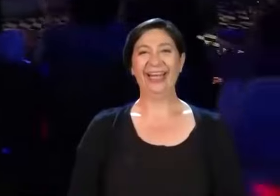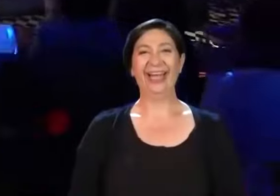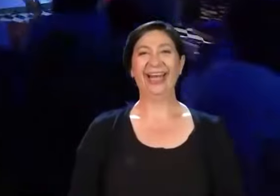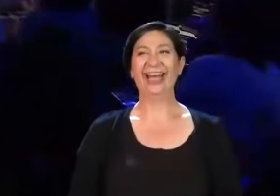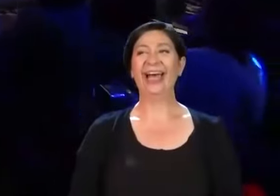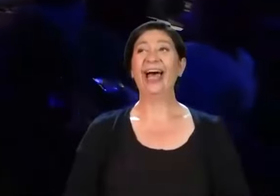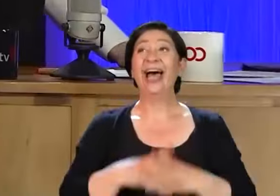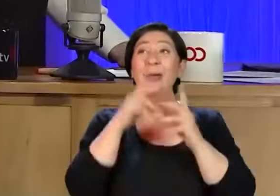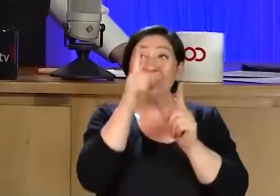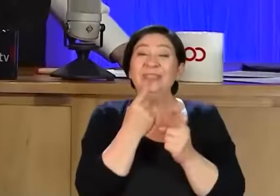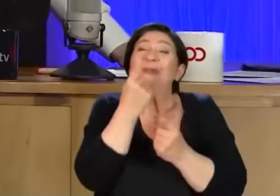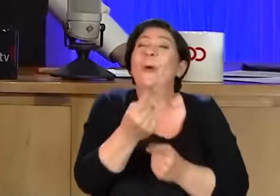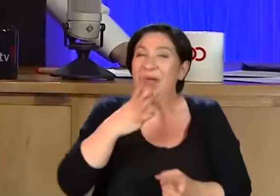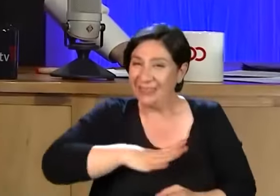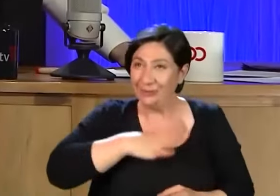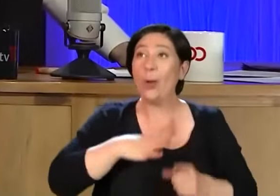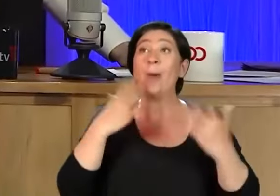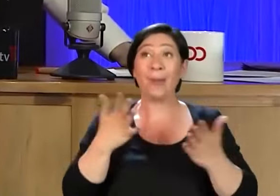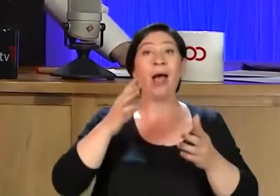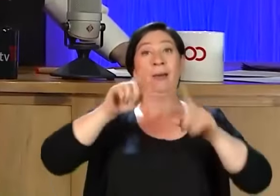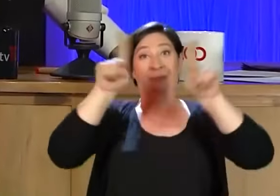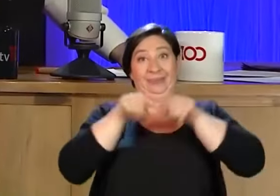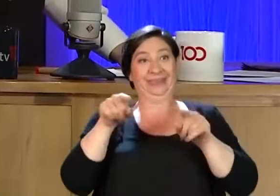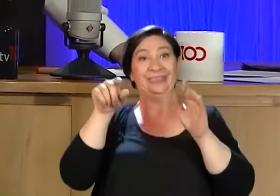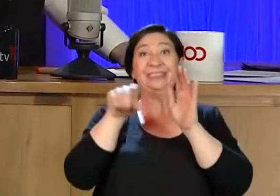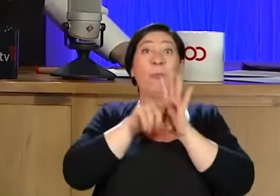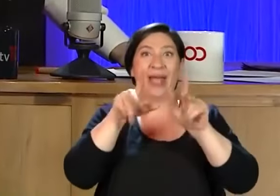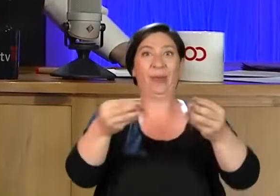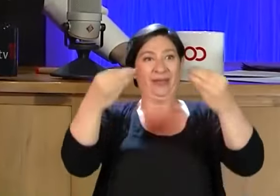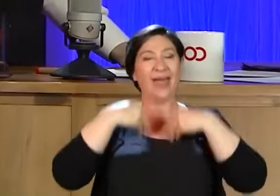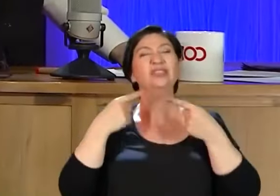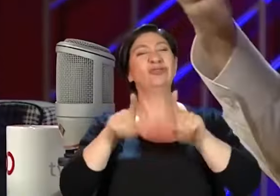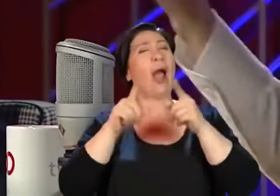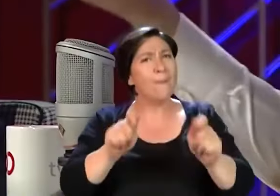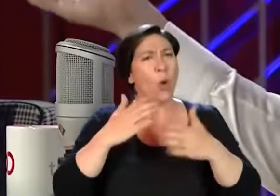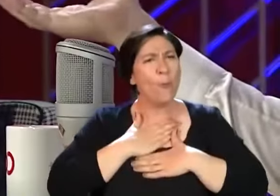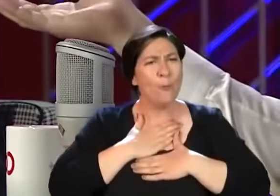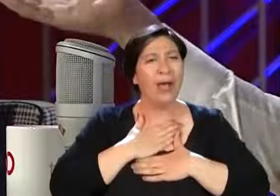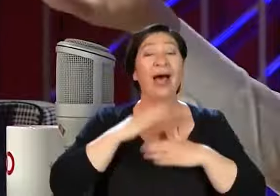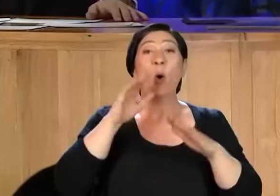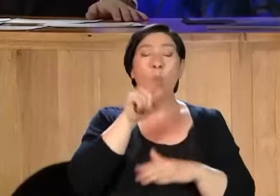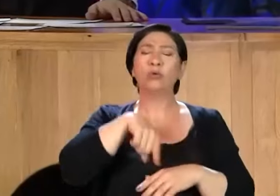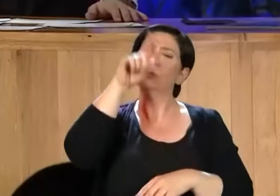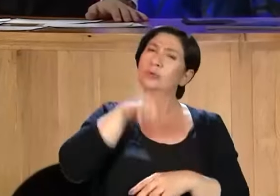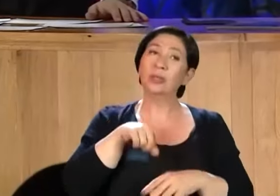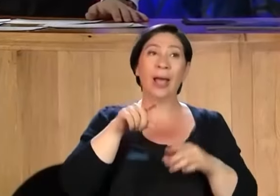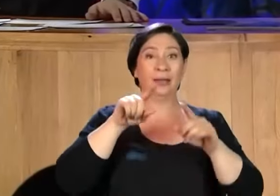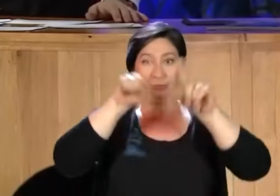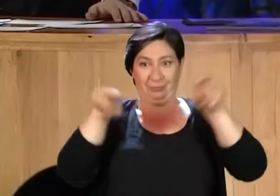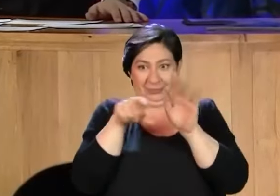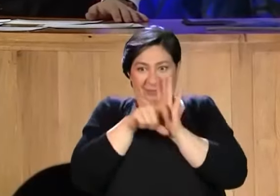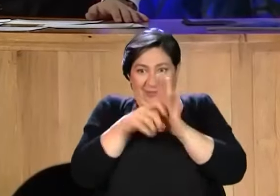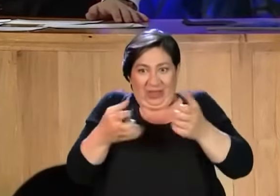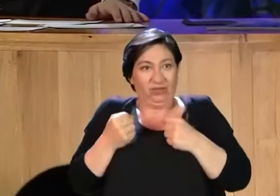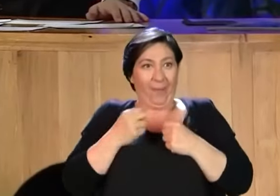Şöyle bir katkıda bulunmak istiyorum. Mazbatayı ben bunun şakasını da yapıyorum sürekli. Bir baktım o gün işte mazbata günü.